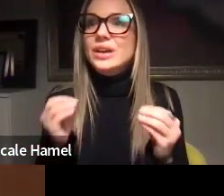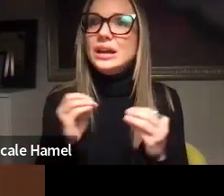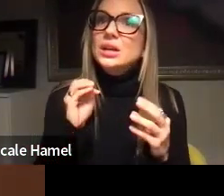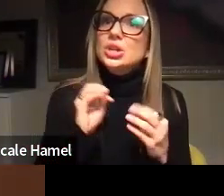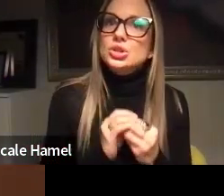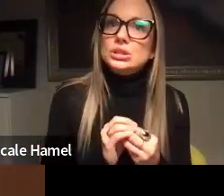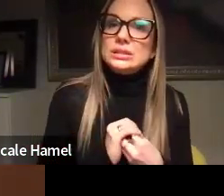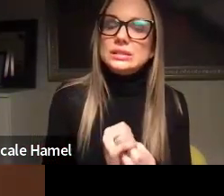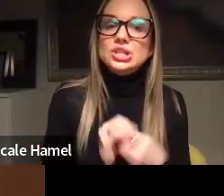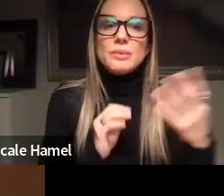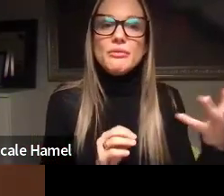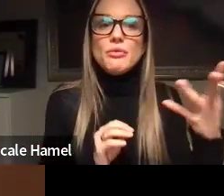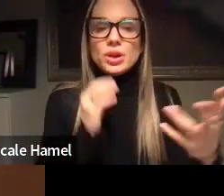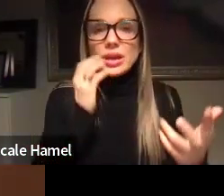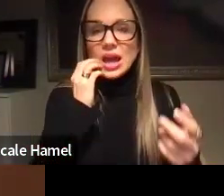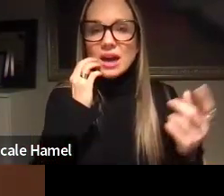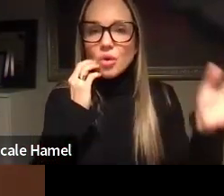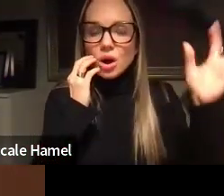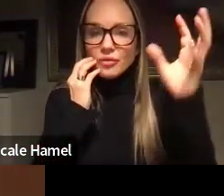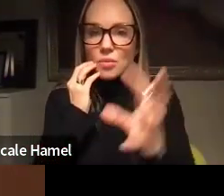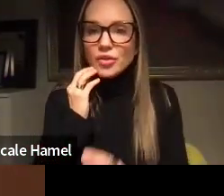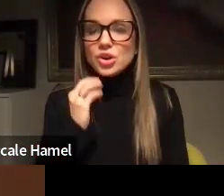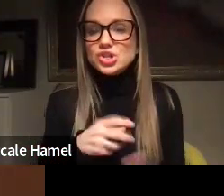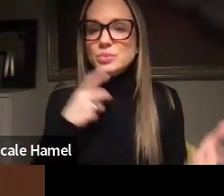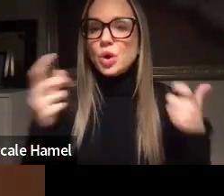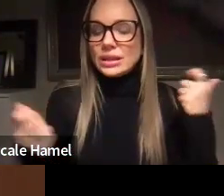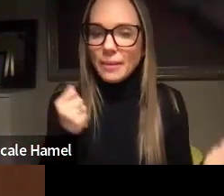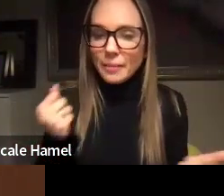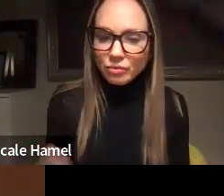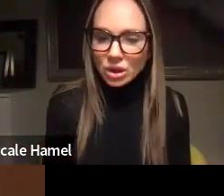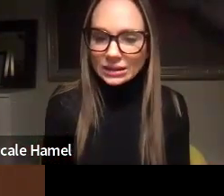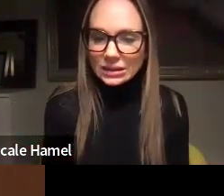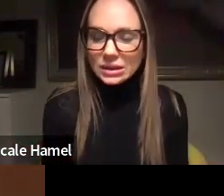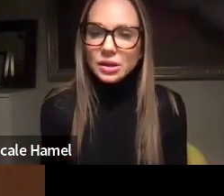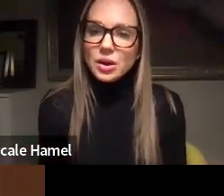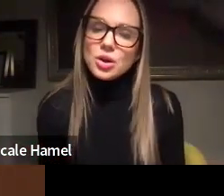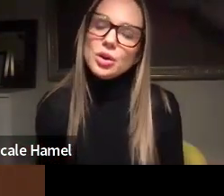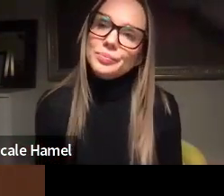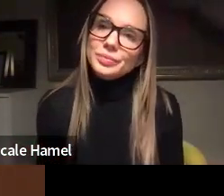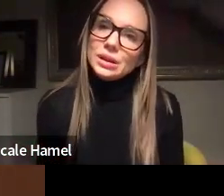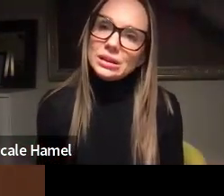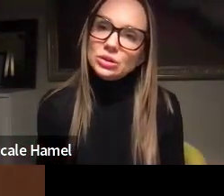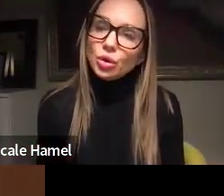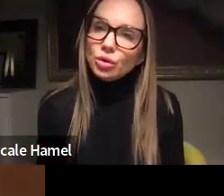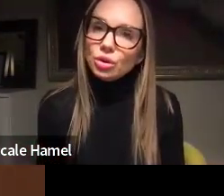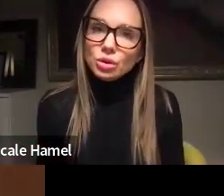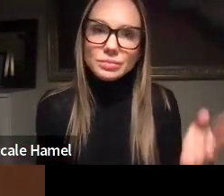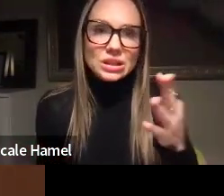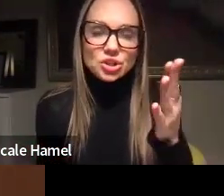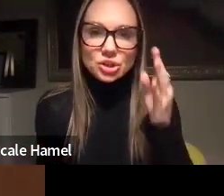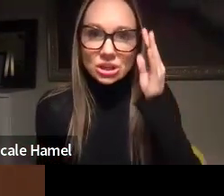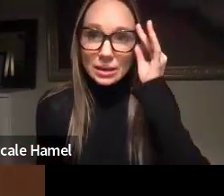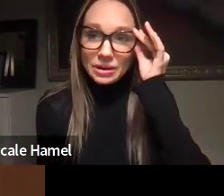OK? Fait que si jamais vous voulez avoir vos morphologies pour être capable de vous garder des